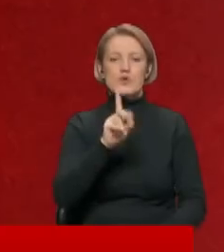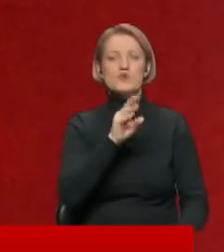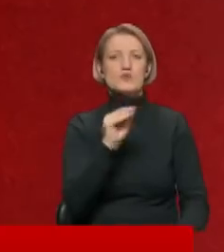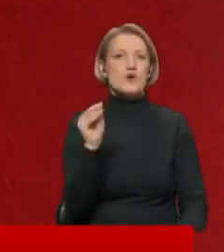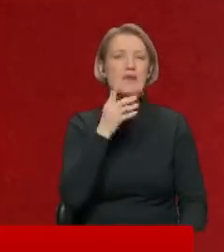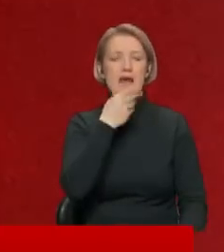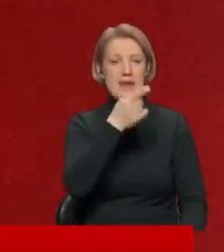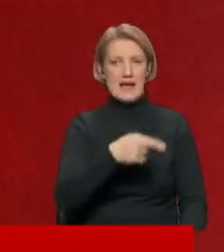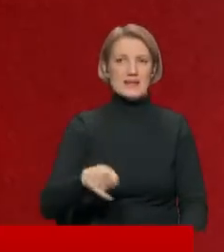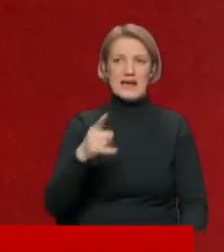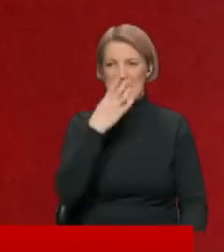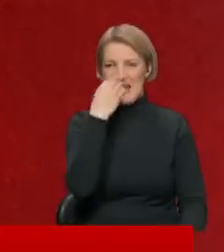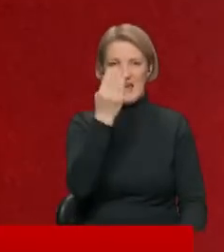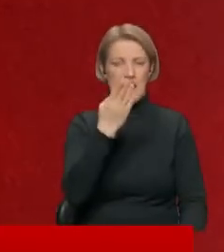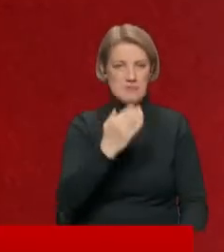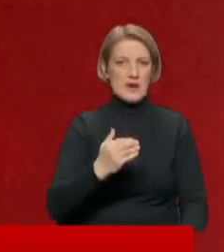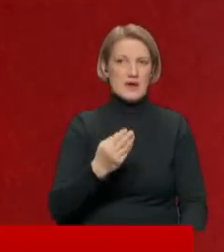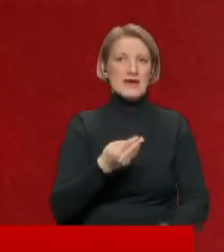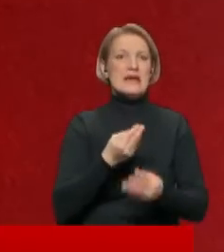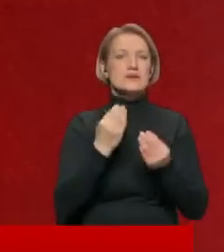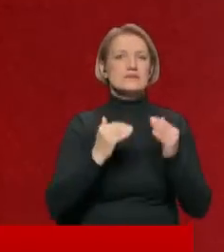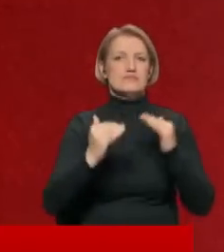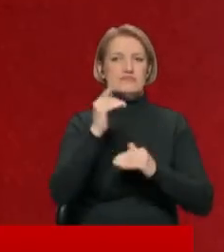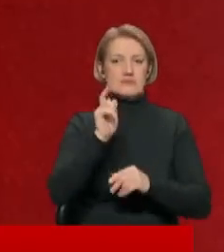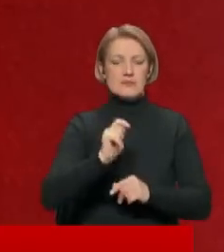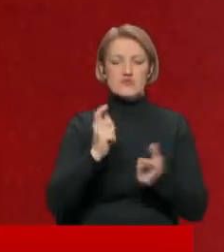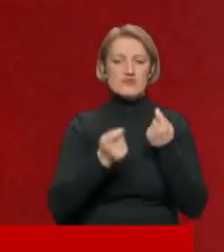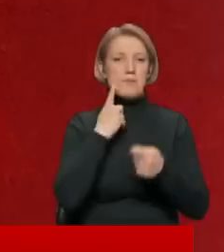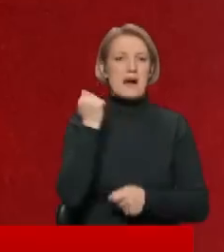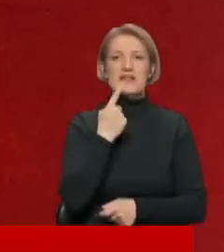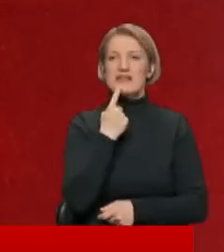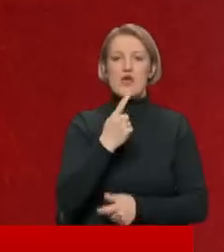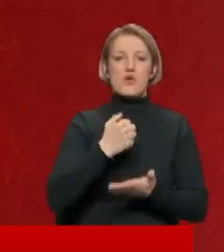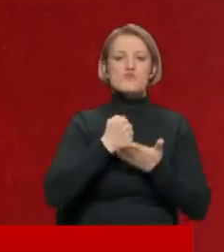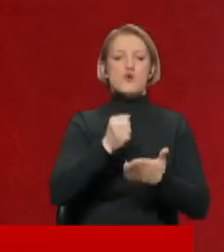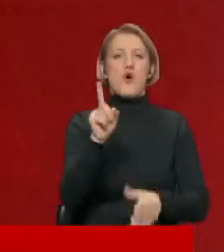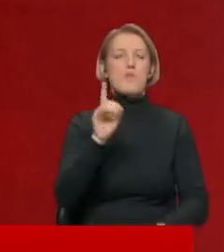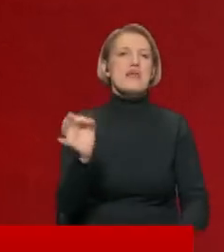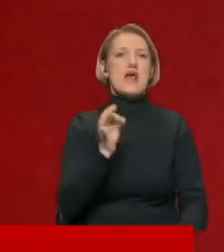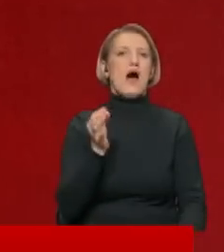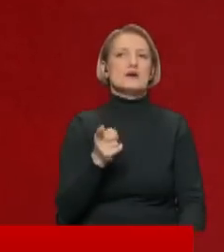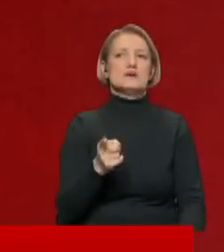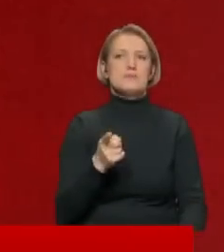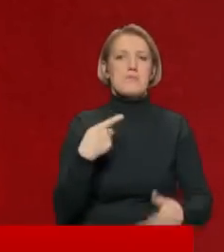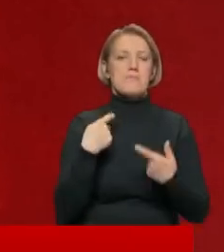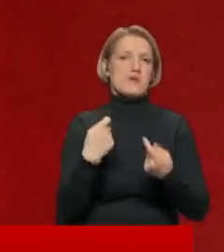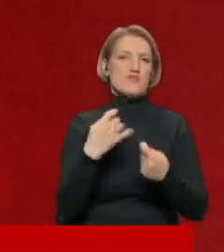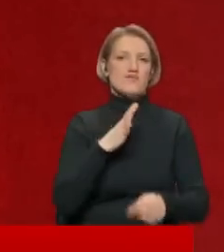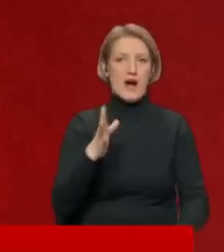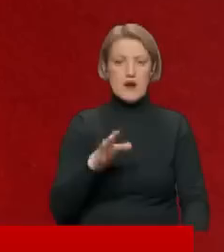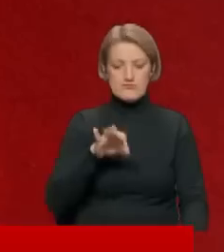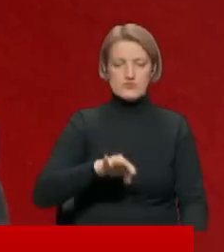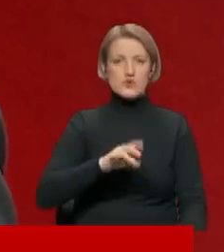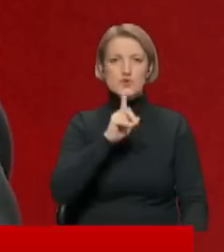milyon emekliye ikramiye artışı yapılalım dediğinde Çalışma Bakanı çekip dedi ki bütçeye 10 milyar maliyeti var